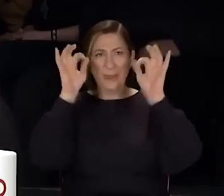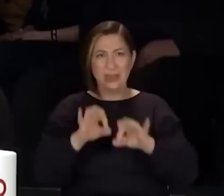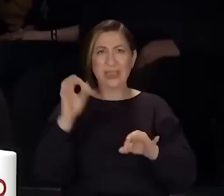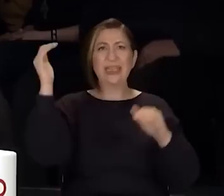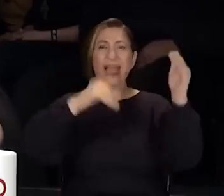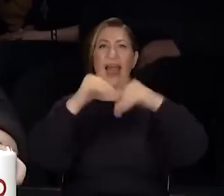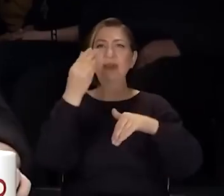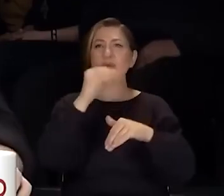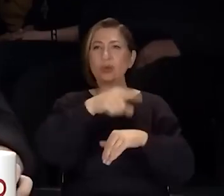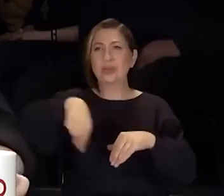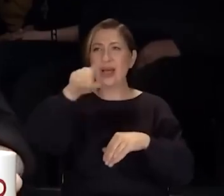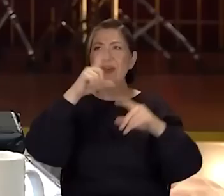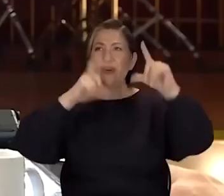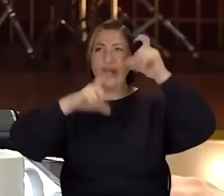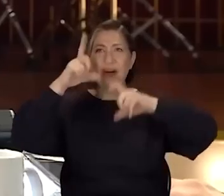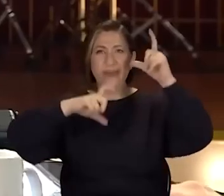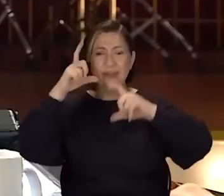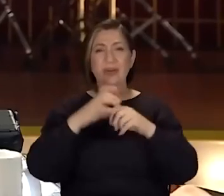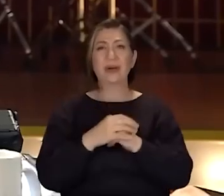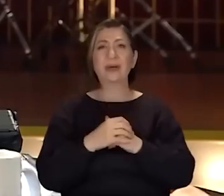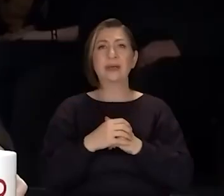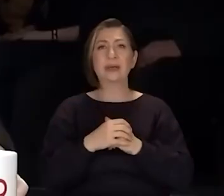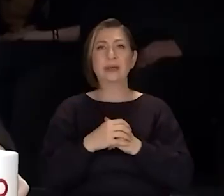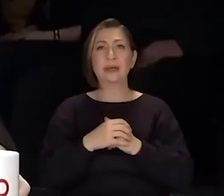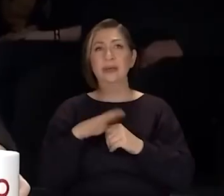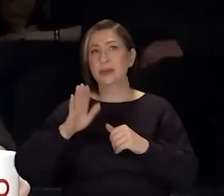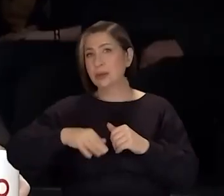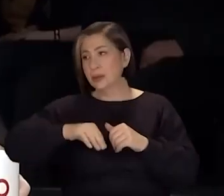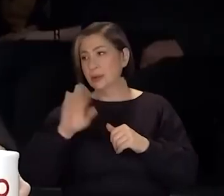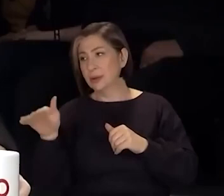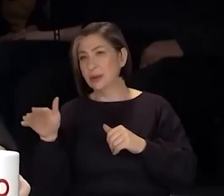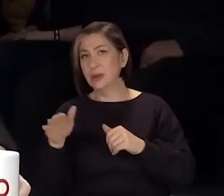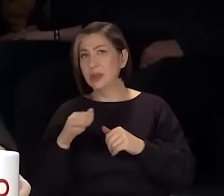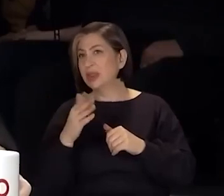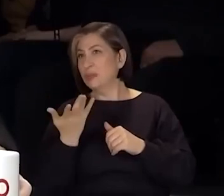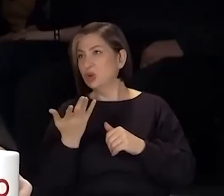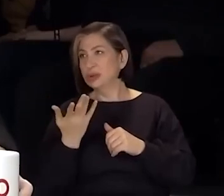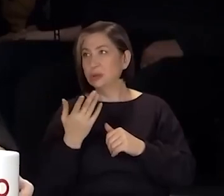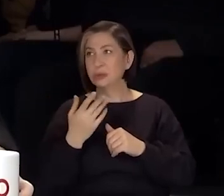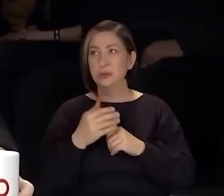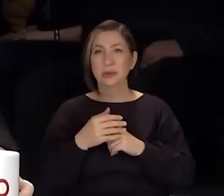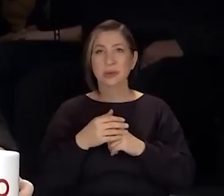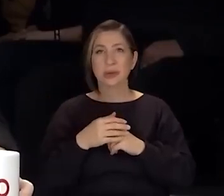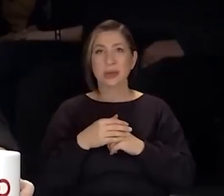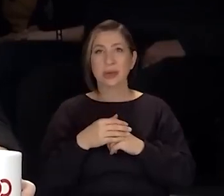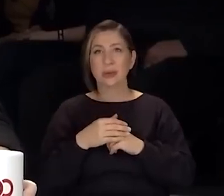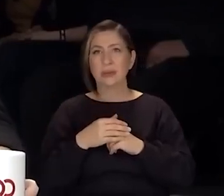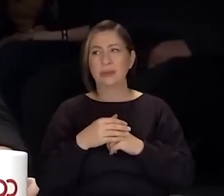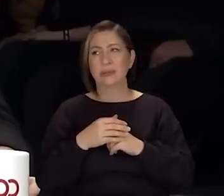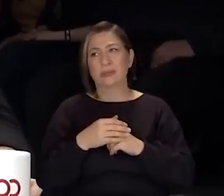gelen çocuklar işte şeyler fotoğraf çekiyorlar. Yanındakine böyle yaptı. Ben de duyuyorum. Neymiş dedi. Neymiş?